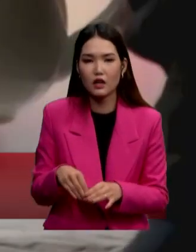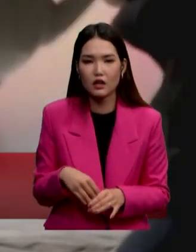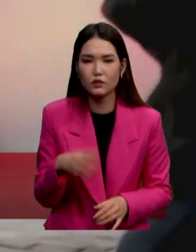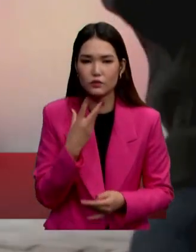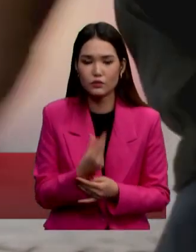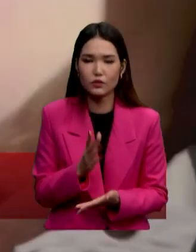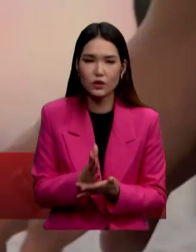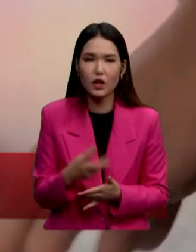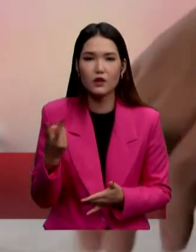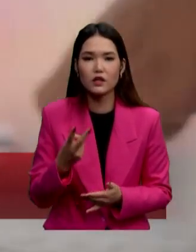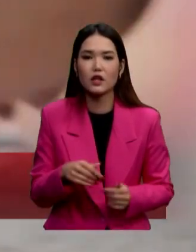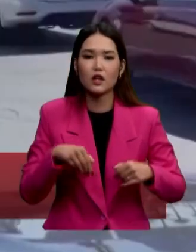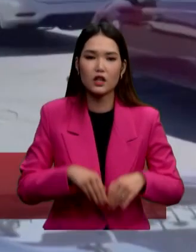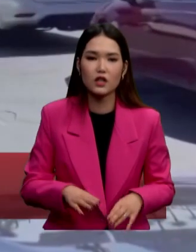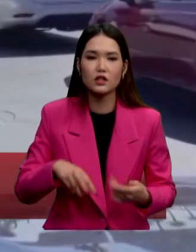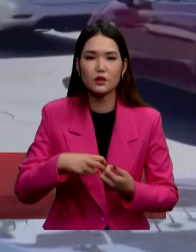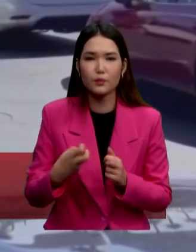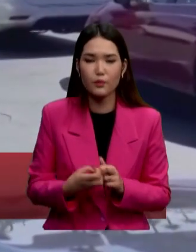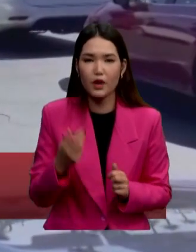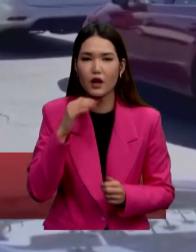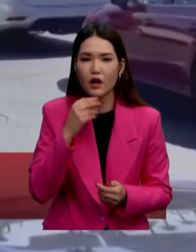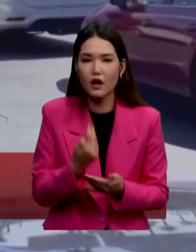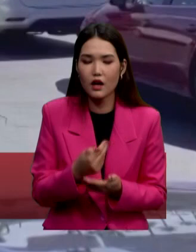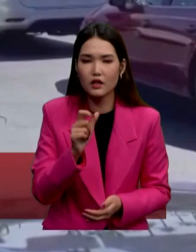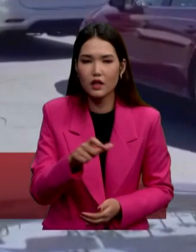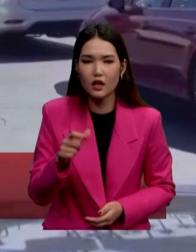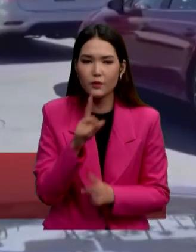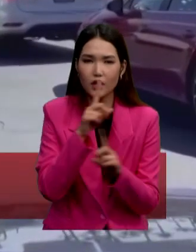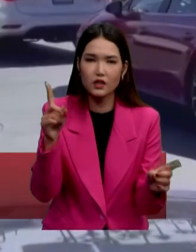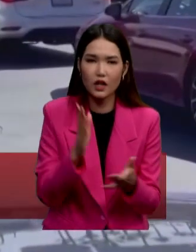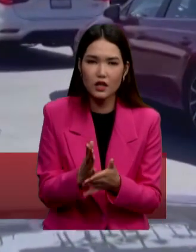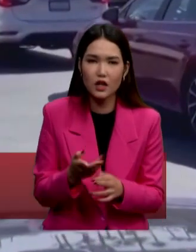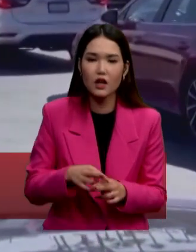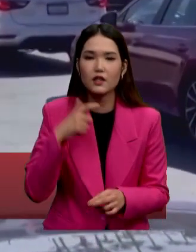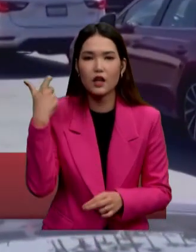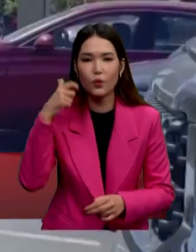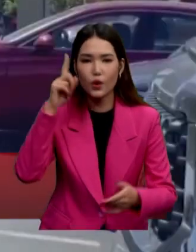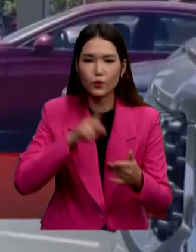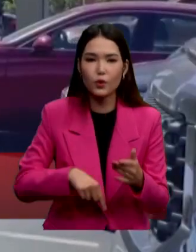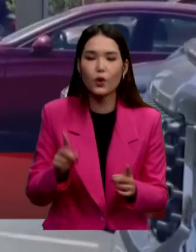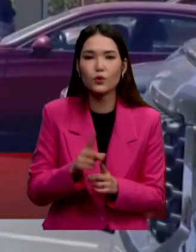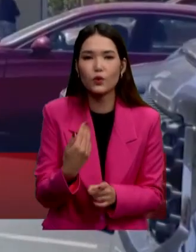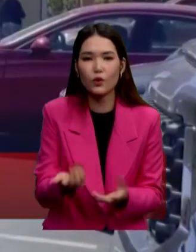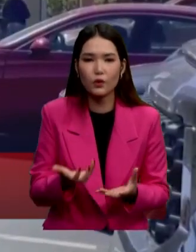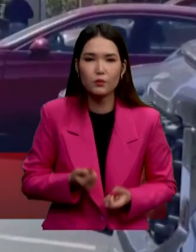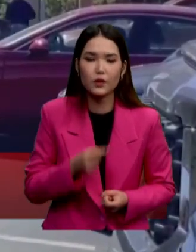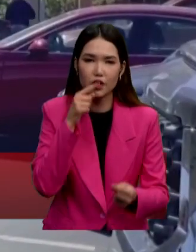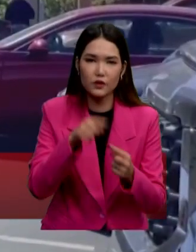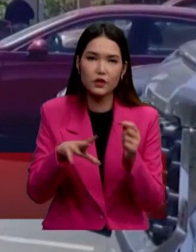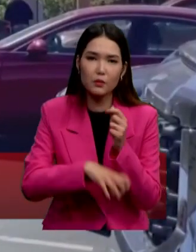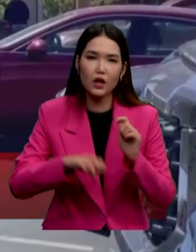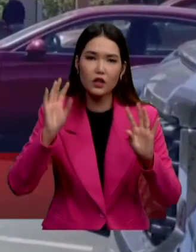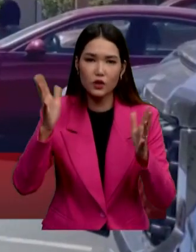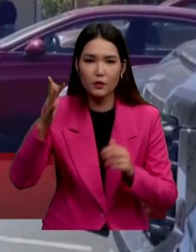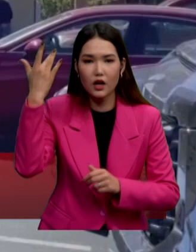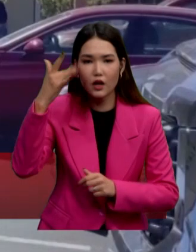институтам. Второй вариант решения проблемы, по мнению экспертов, маловероятный. При этом экономисты уверены, что прямого влияния последних событий в